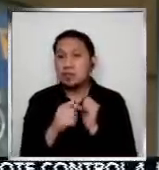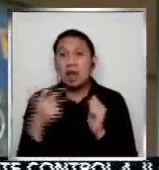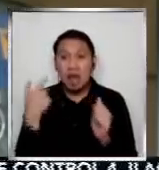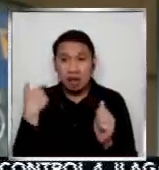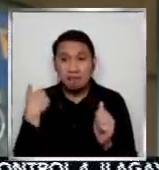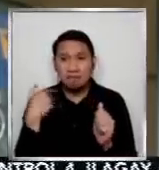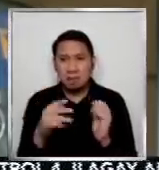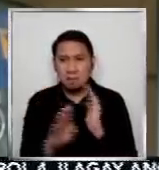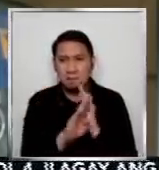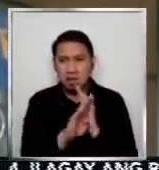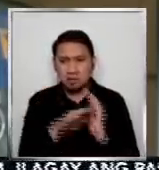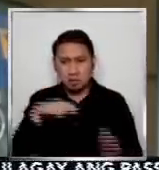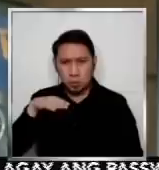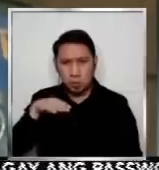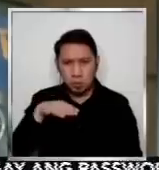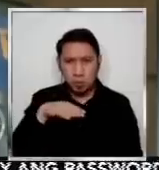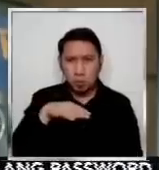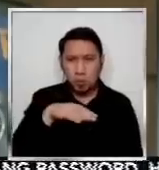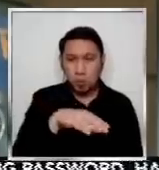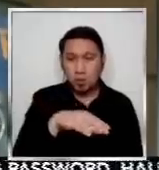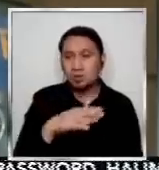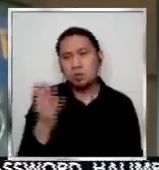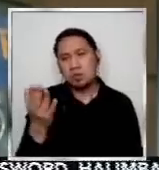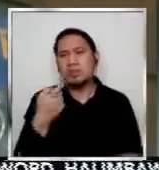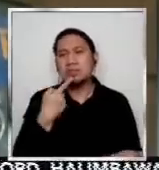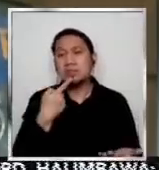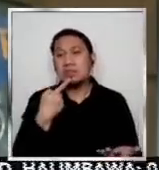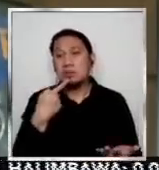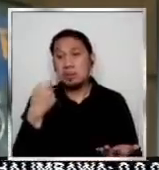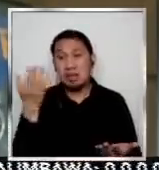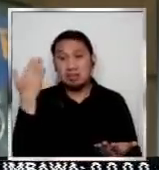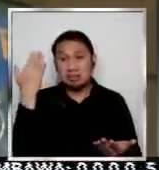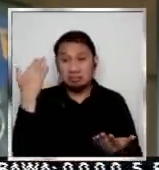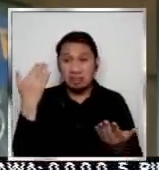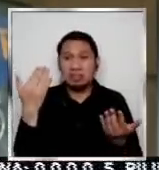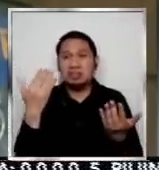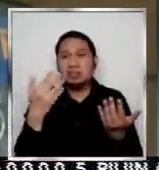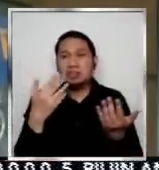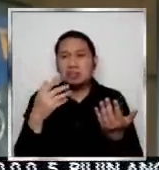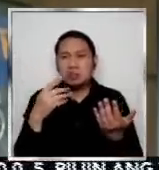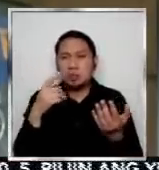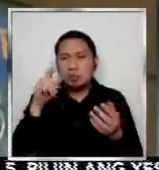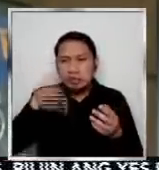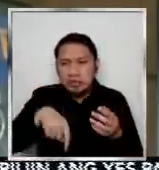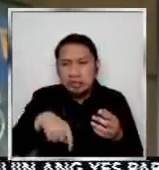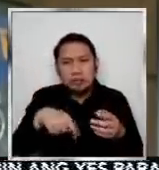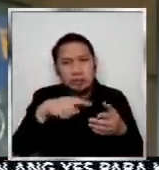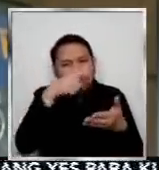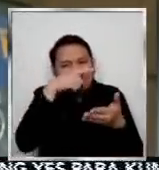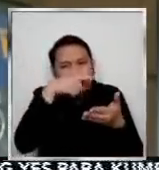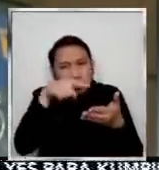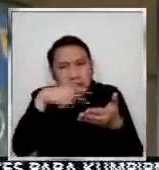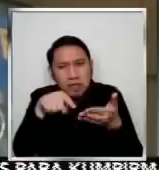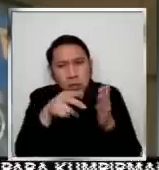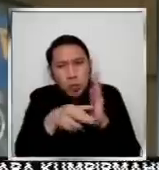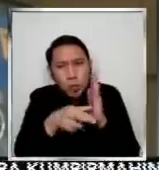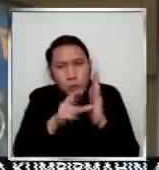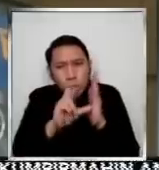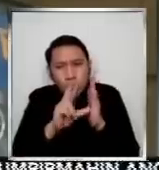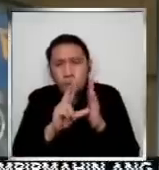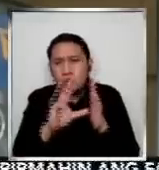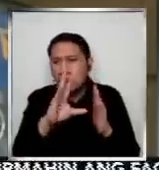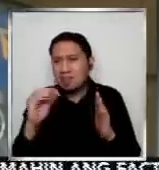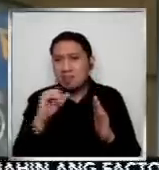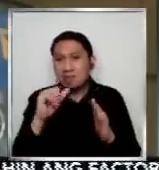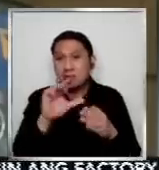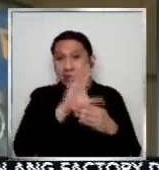bus. Sa umpisa ho, kasi sinabi po natin, gradual, calculated, and partial. Ito ho, baka